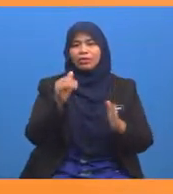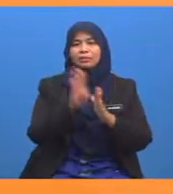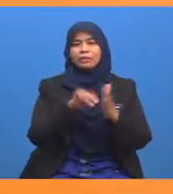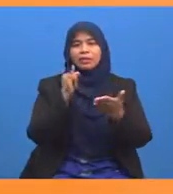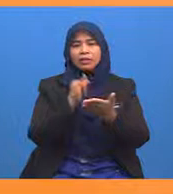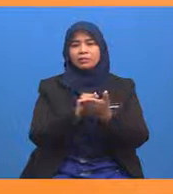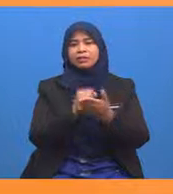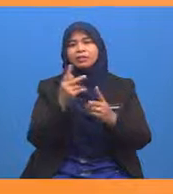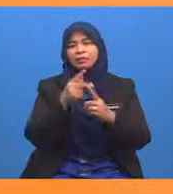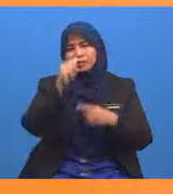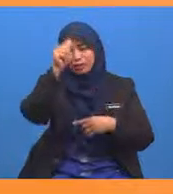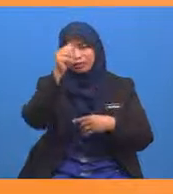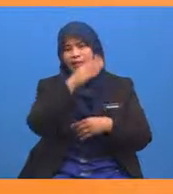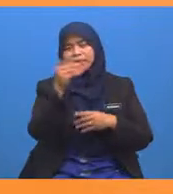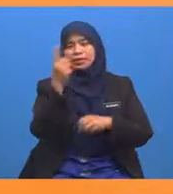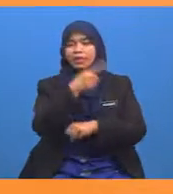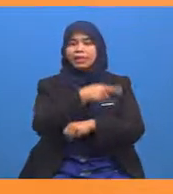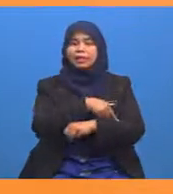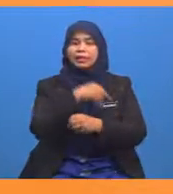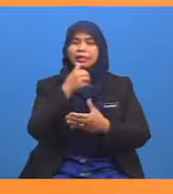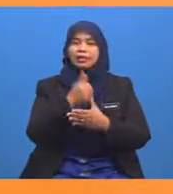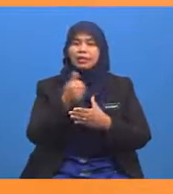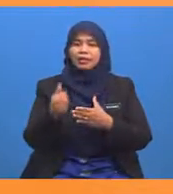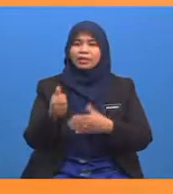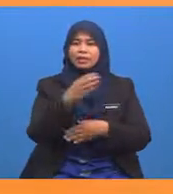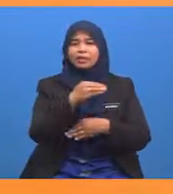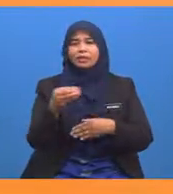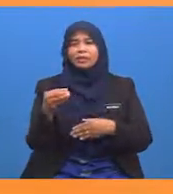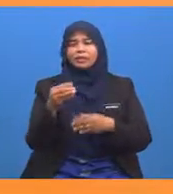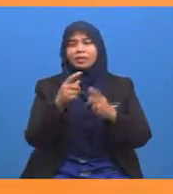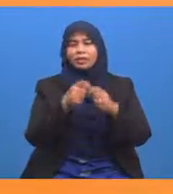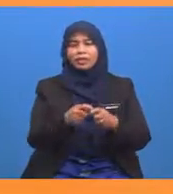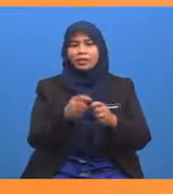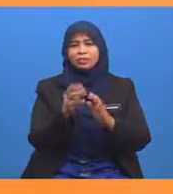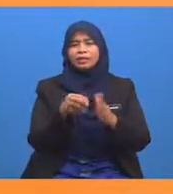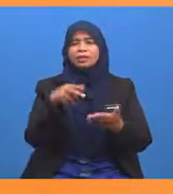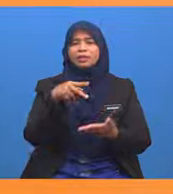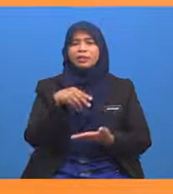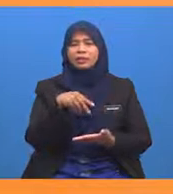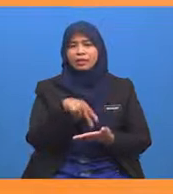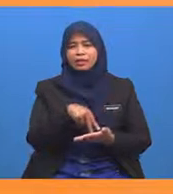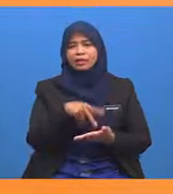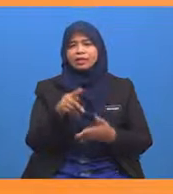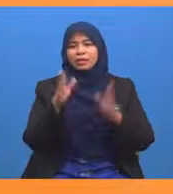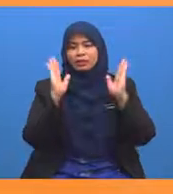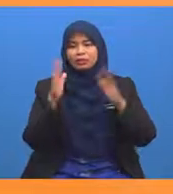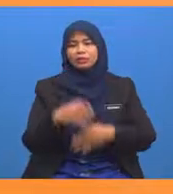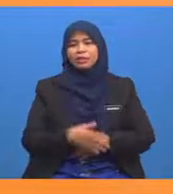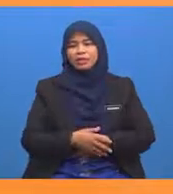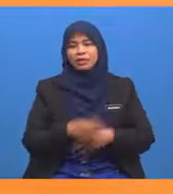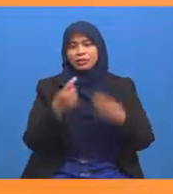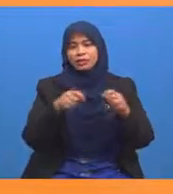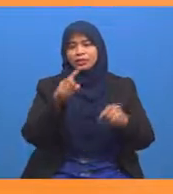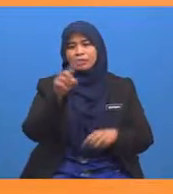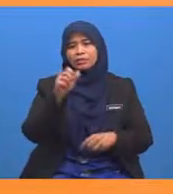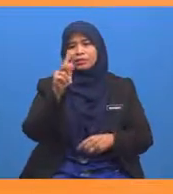Allah dan hari kemudian, serta tetap mendirikan solat, menunaikan zakat